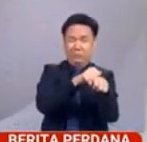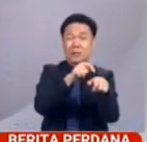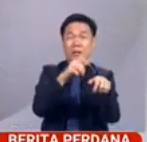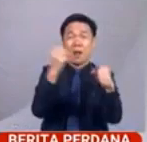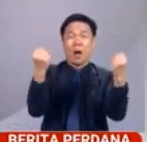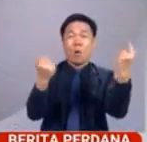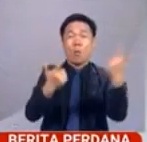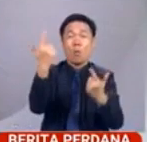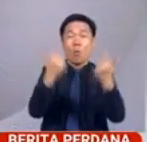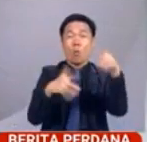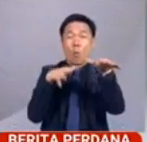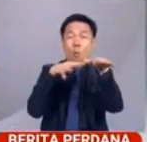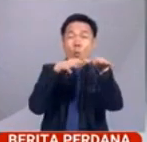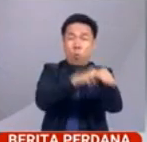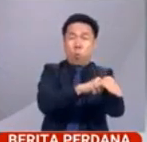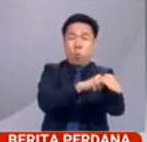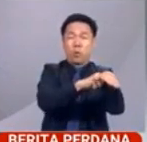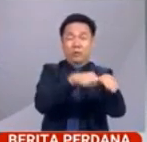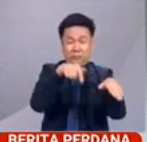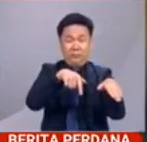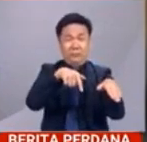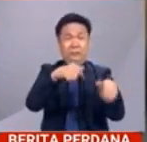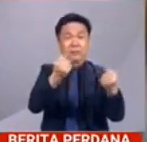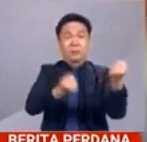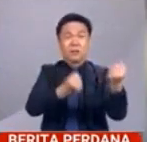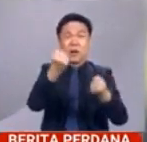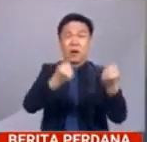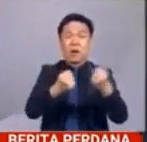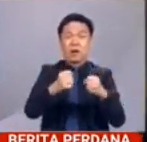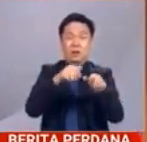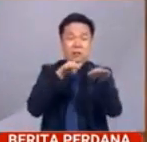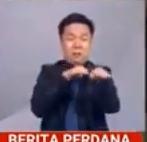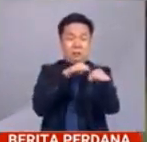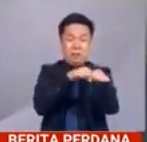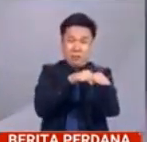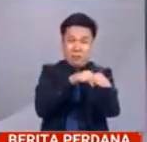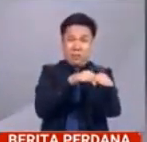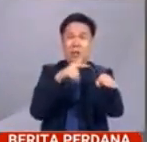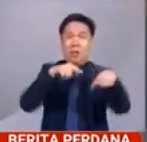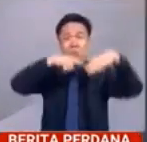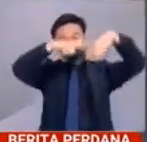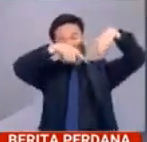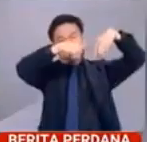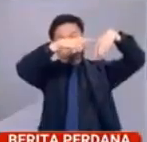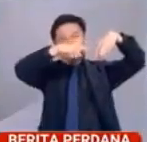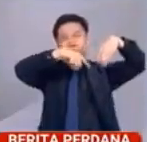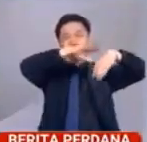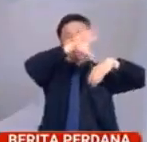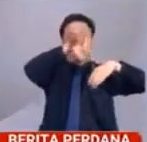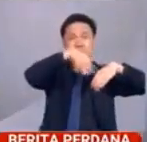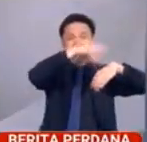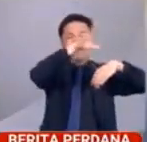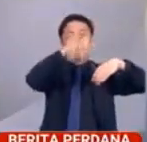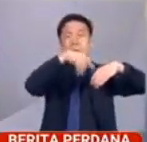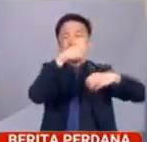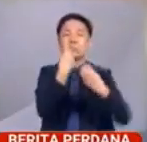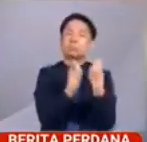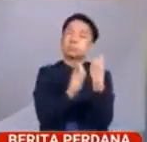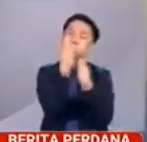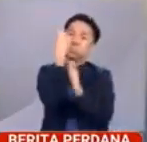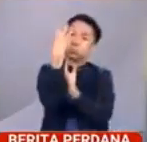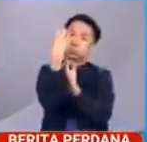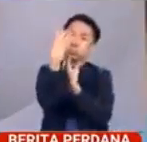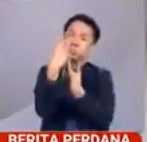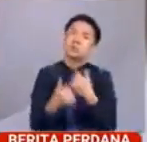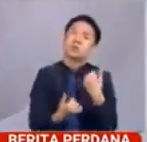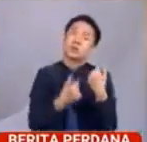lori. Video memaparkan kereta tersebut berhenti di belakang sebuah lori simen menunggu lampu isyarat hijau. Secara tiba-tiba, sebuah